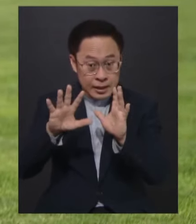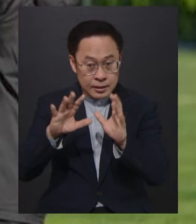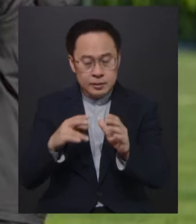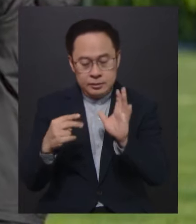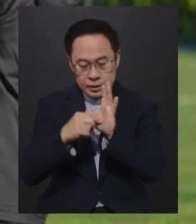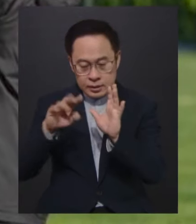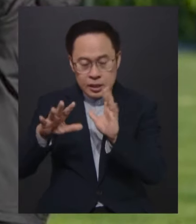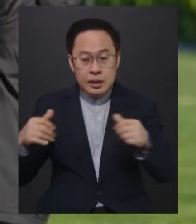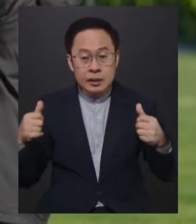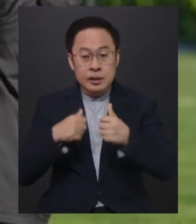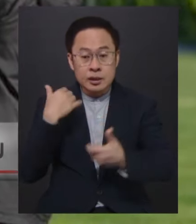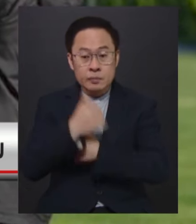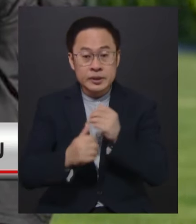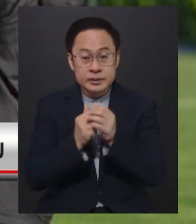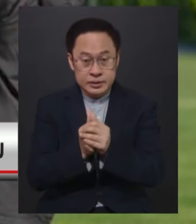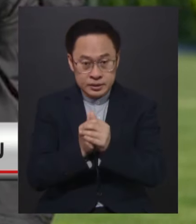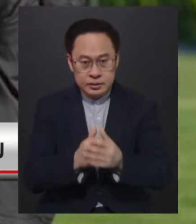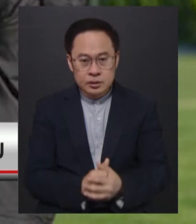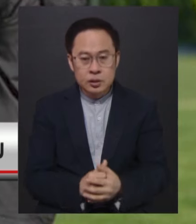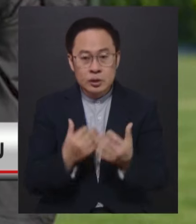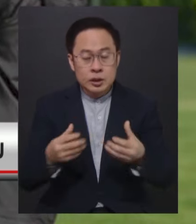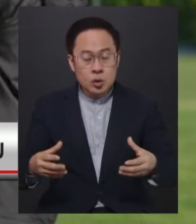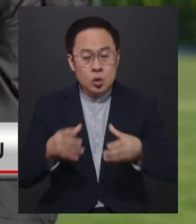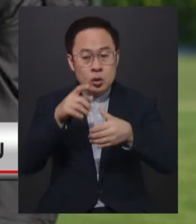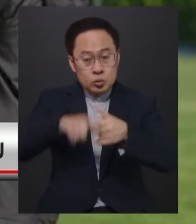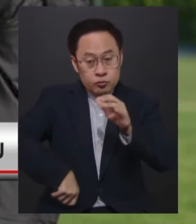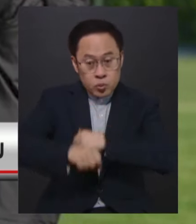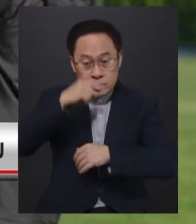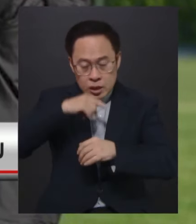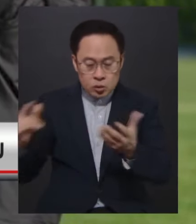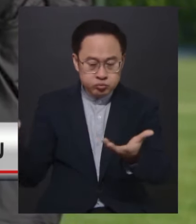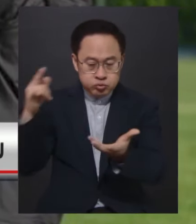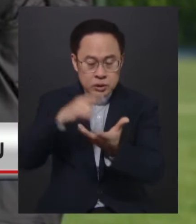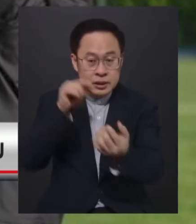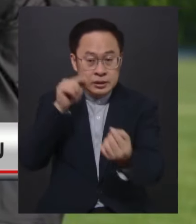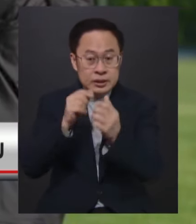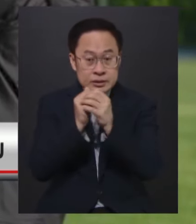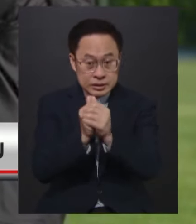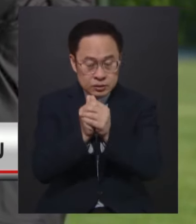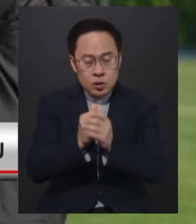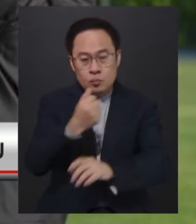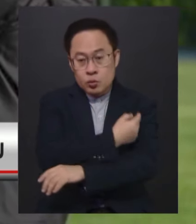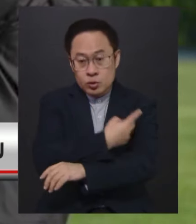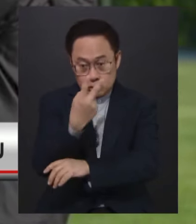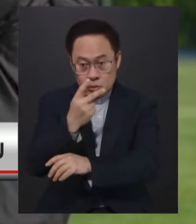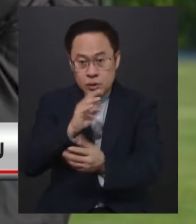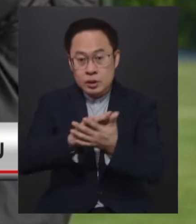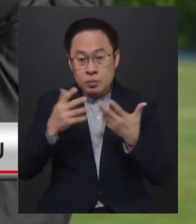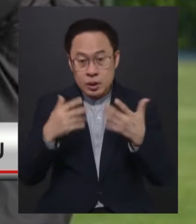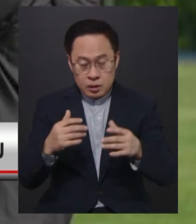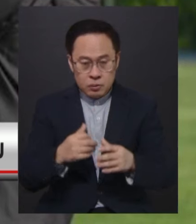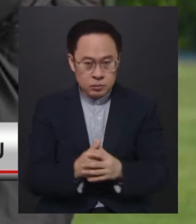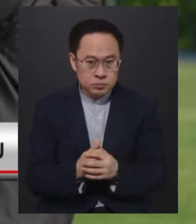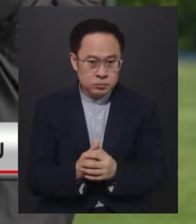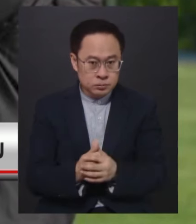เจอกับทีมชาติจีนนะครับนักเตะของเราก็เดินทางไปถึงจีนแล้วก็ลงฝึกซ้อมต่อเนื่องเป็นวันที่2แล้วครับแล้วก็มีเจ้าเช็คสุประโชคสารชาติเนี่ยเ